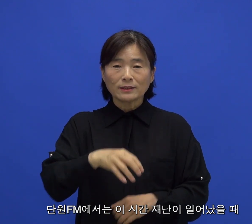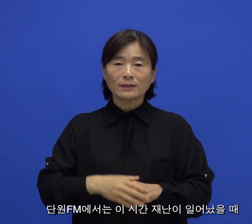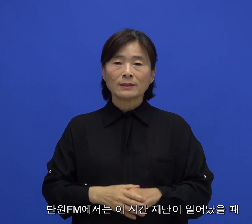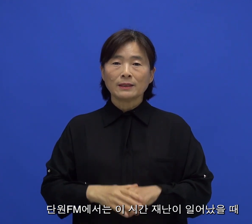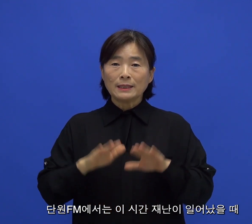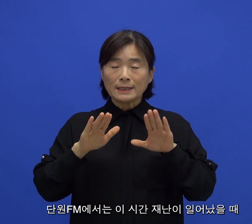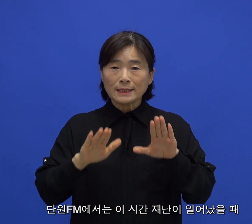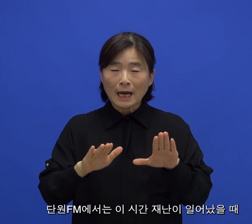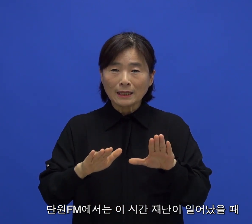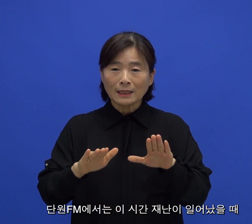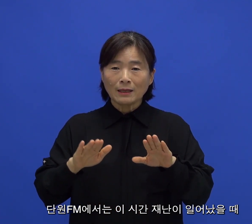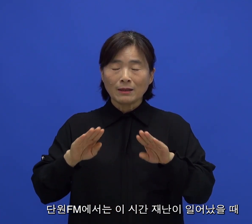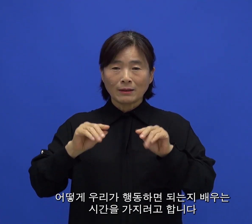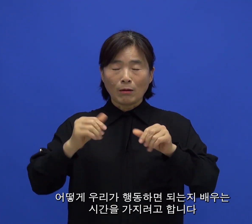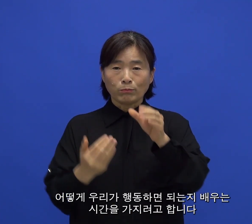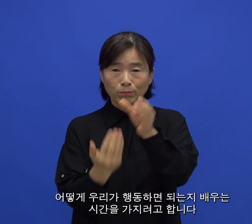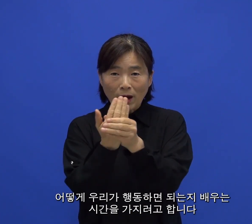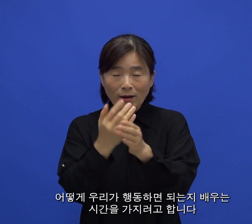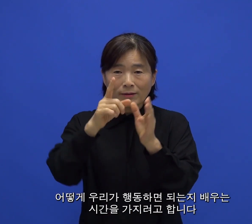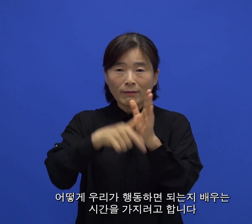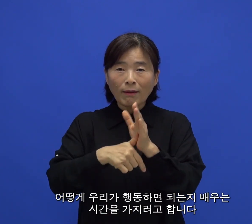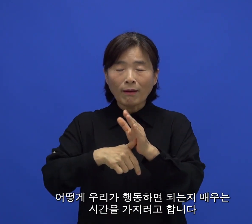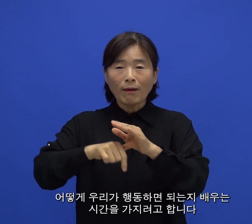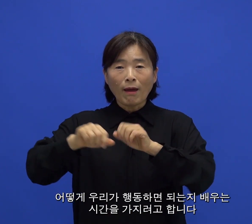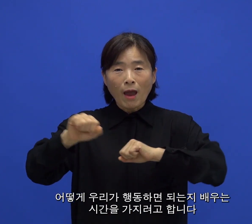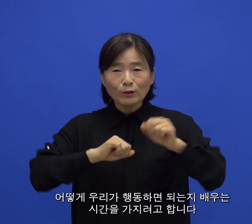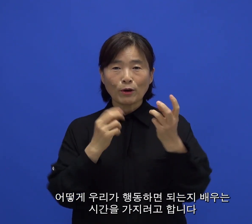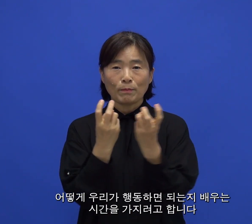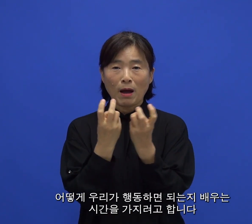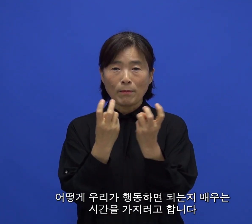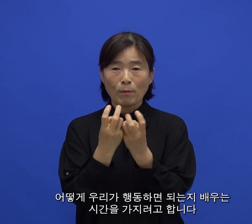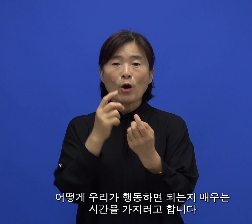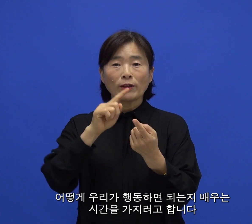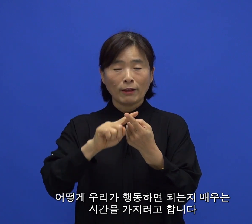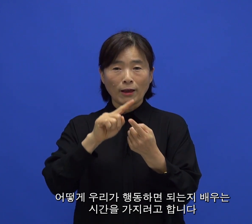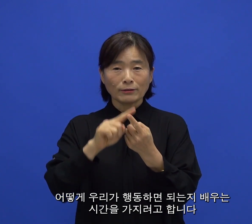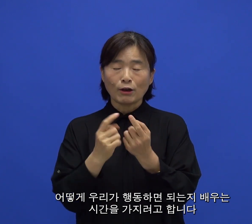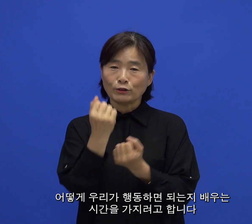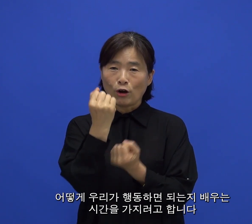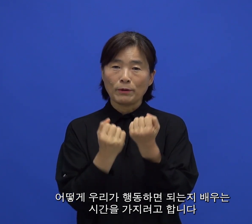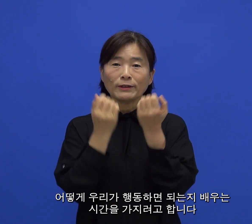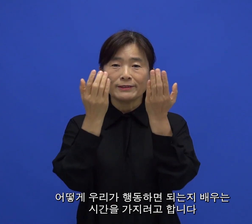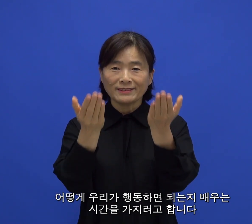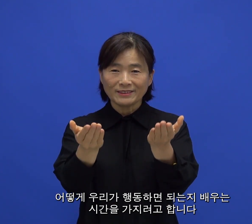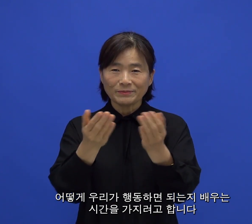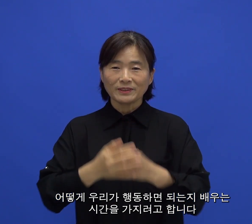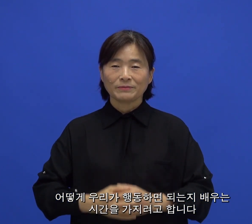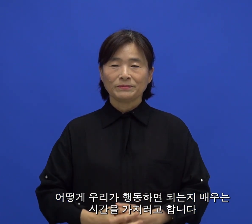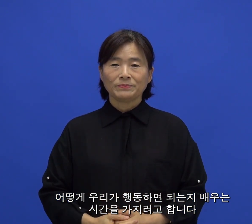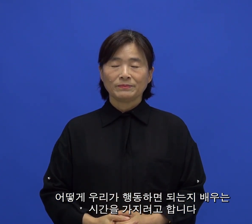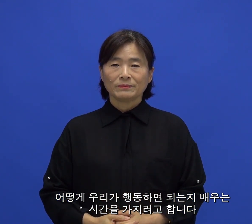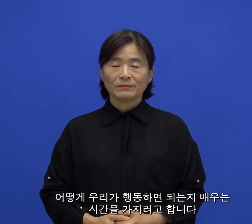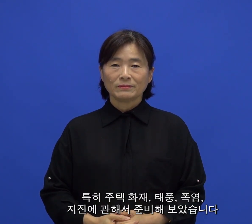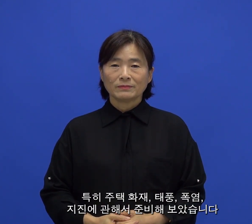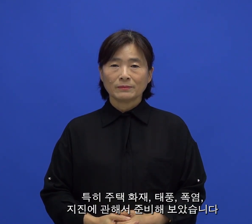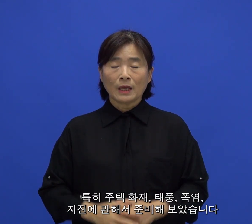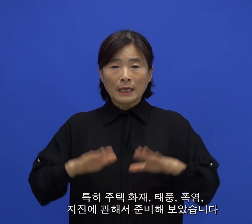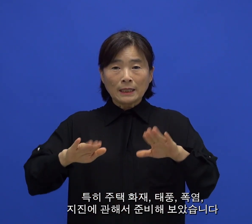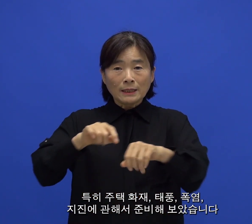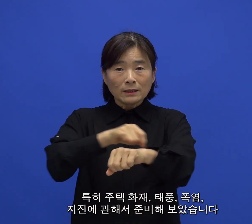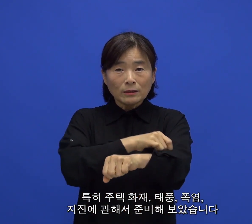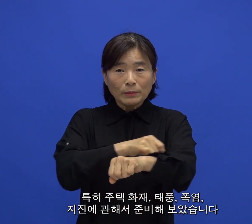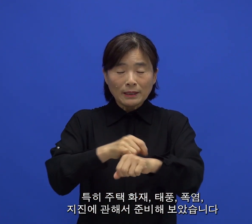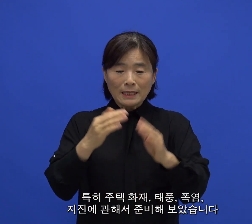이 시간 재난이 일어났을 때 어떻게 우리가 행동하면 되는지 배우는 시간을 가지려고 합니다.